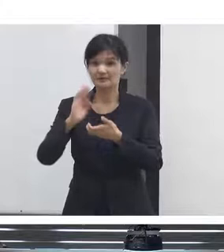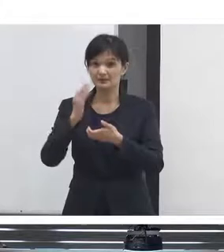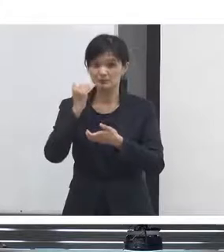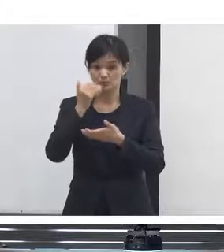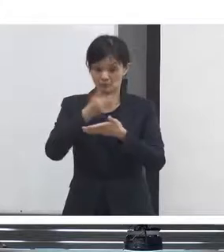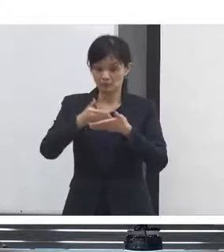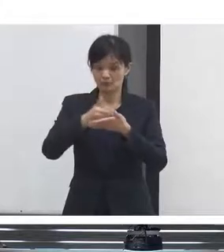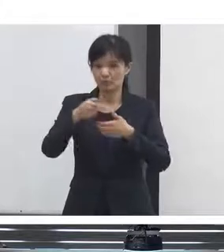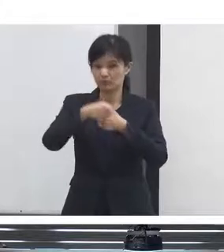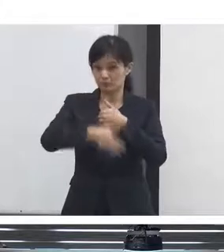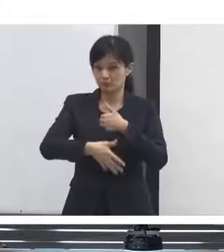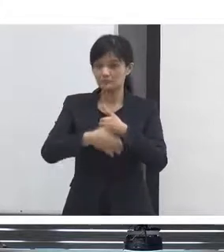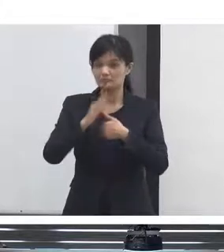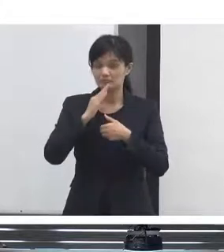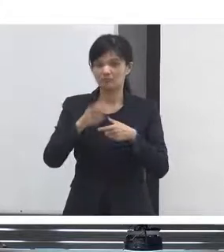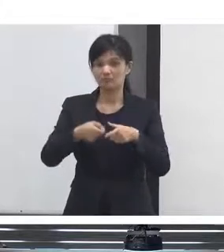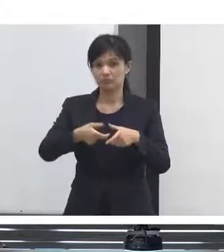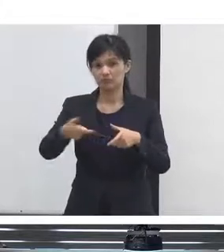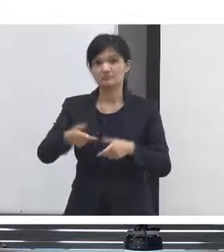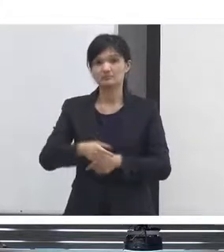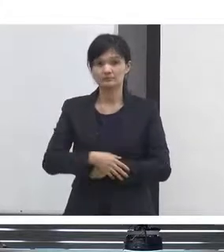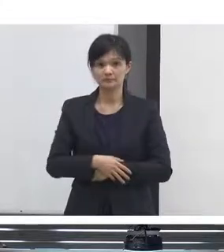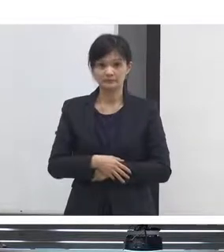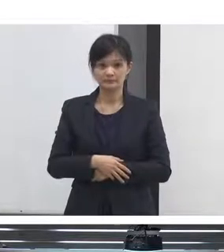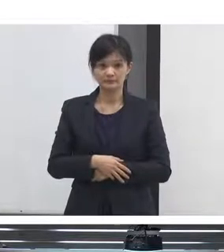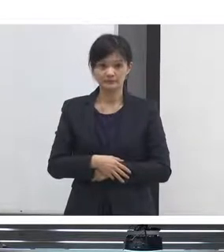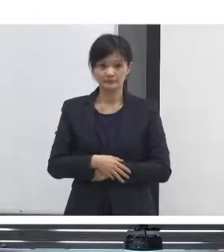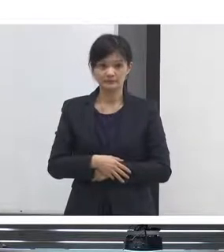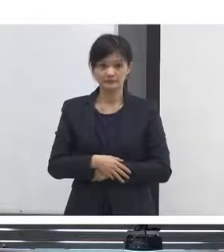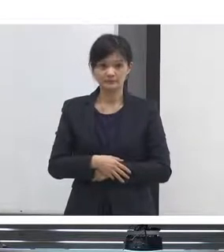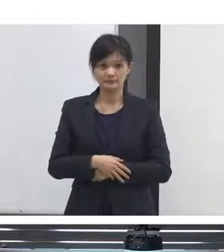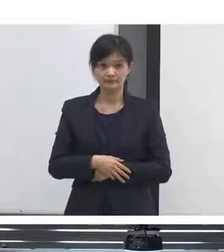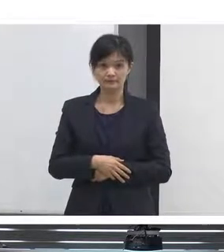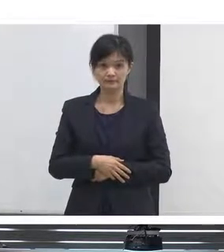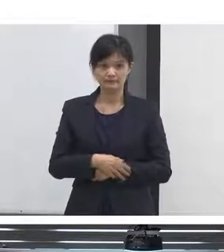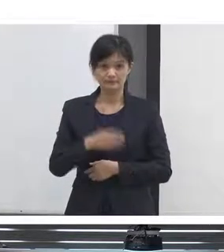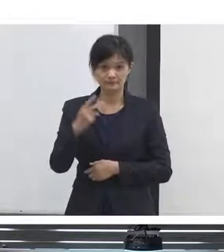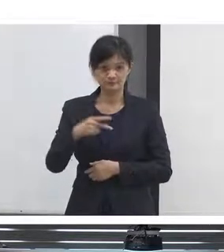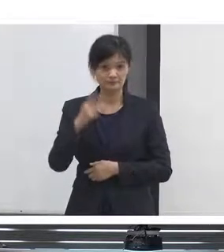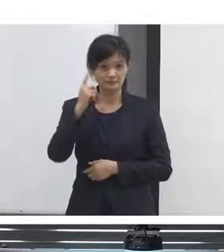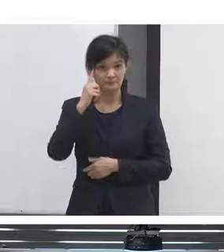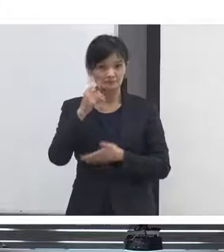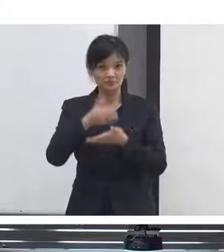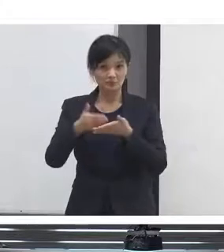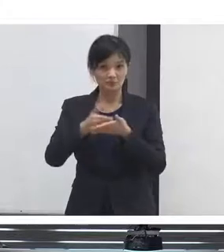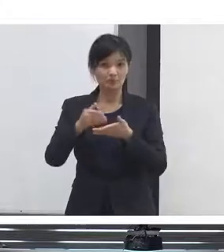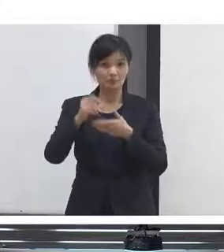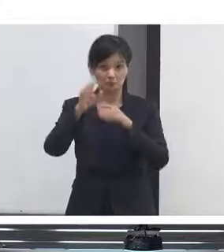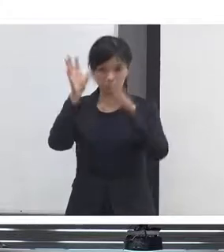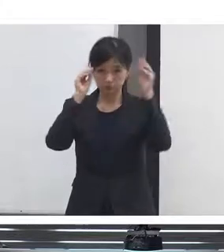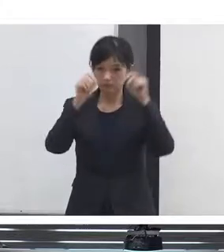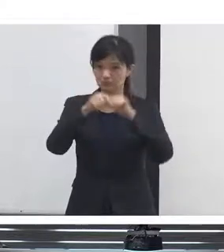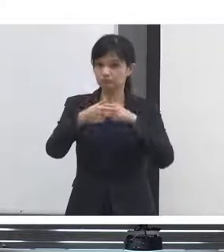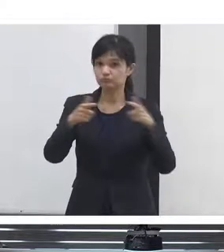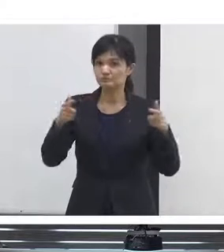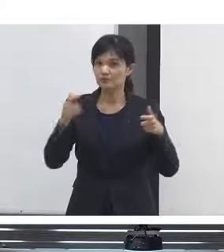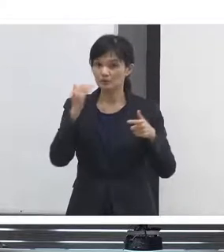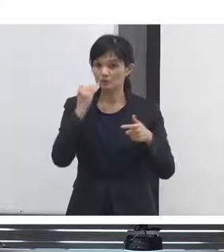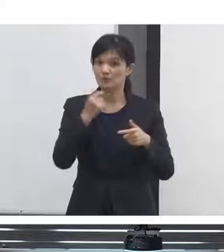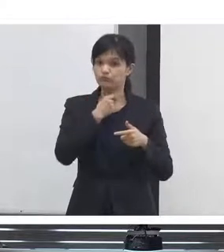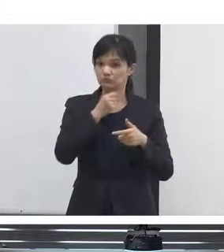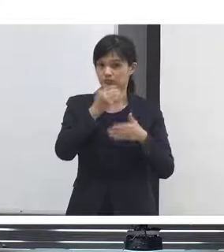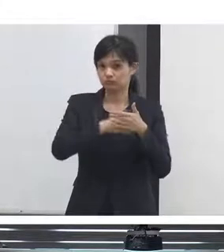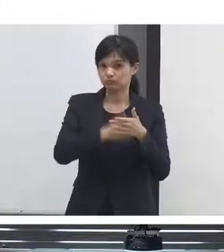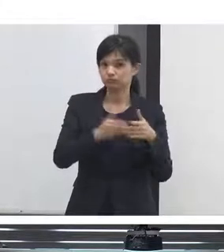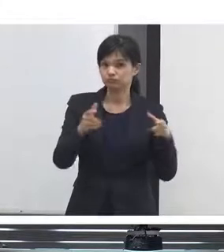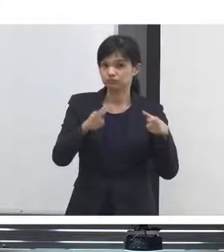般来讲它是整个都付出去的、哦、那它也比较容易整个更多不一样的资料，然后 schema 是轻量化的时候呢，它很容易整个，